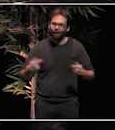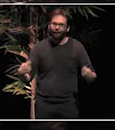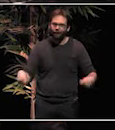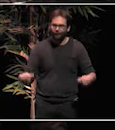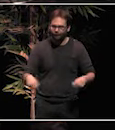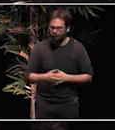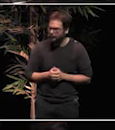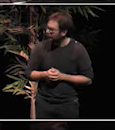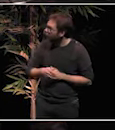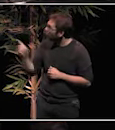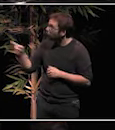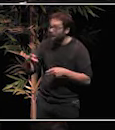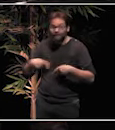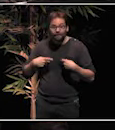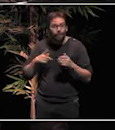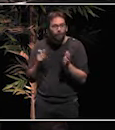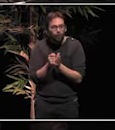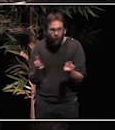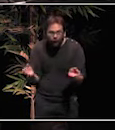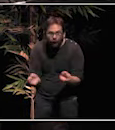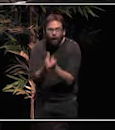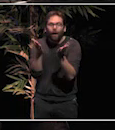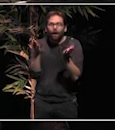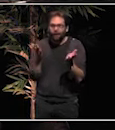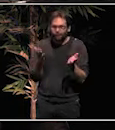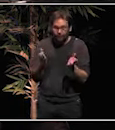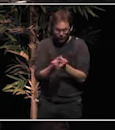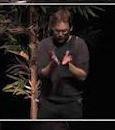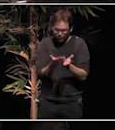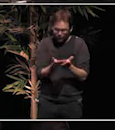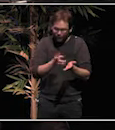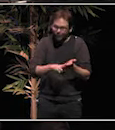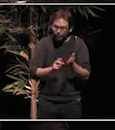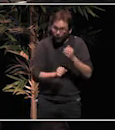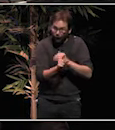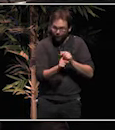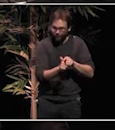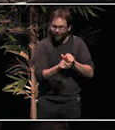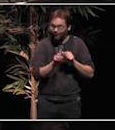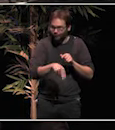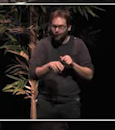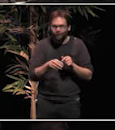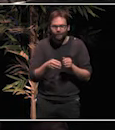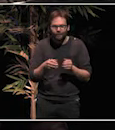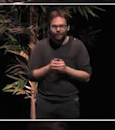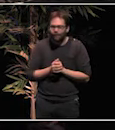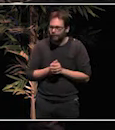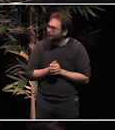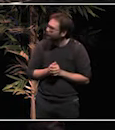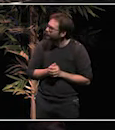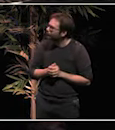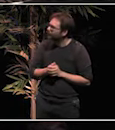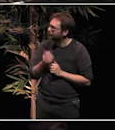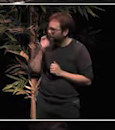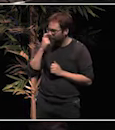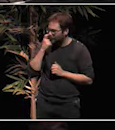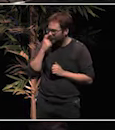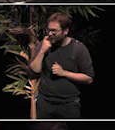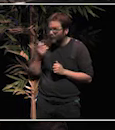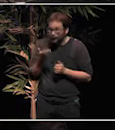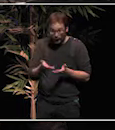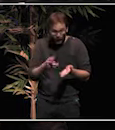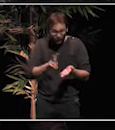moments extraordinaires au sens propre du terme. Et on va revenir sur le mot justement extraordinaire un petit peu plus loin dans l'exposé. Donc c'est